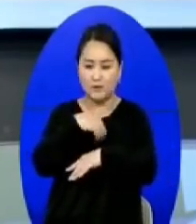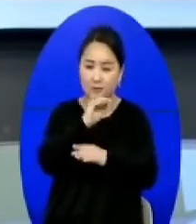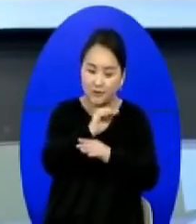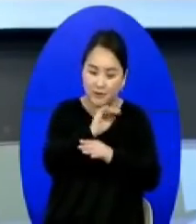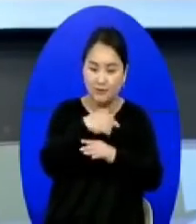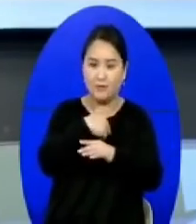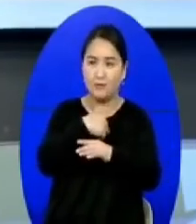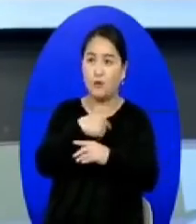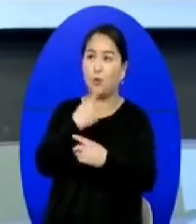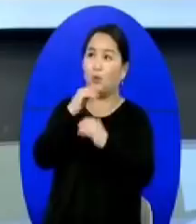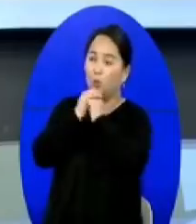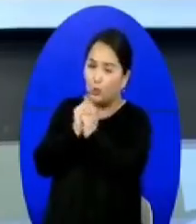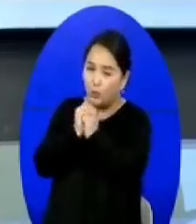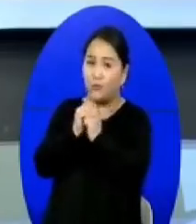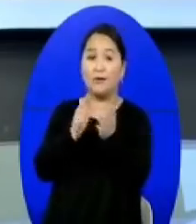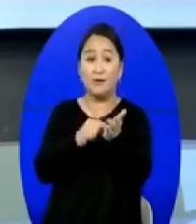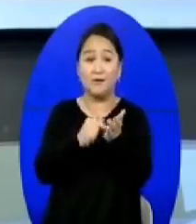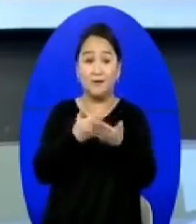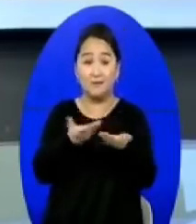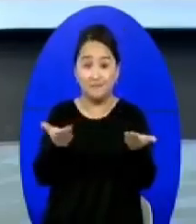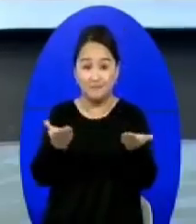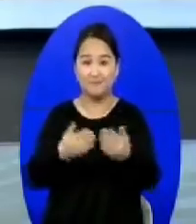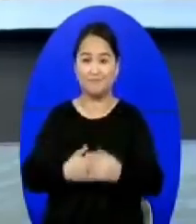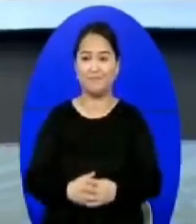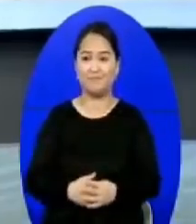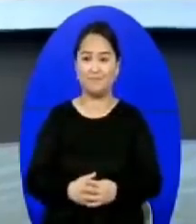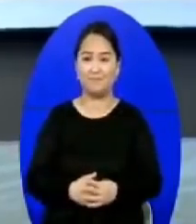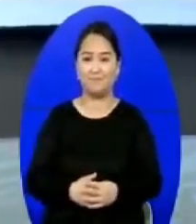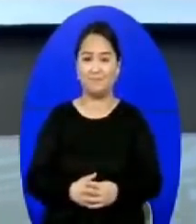хүлээцтэй хандахыг уриалж байна.